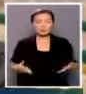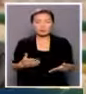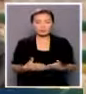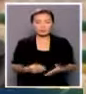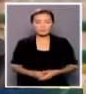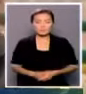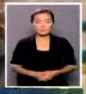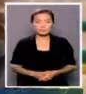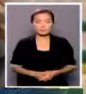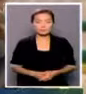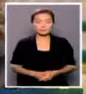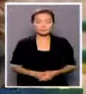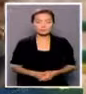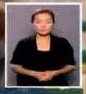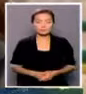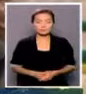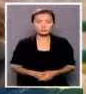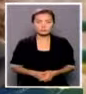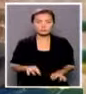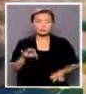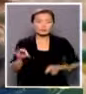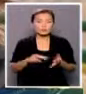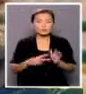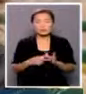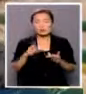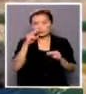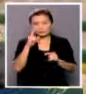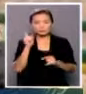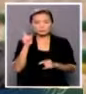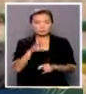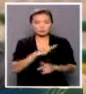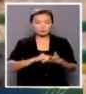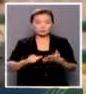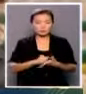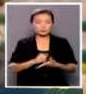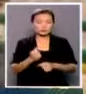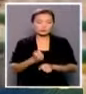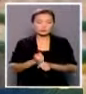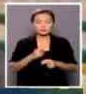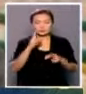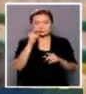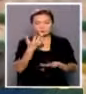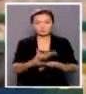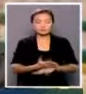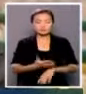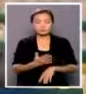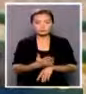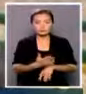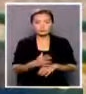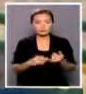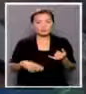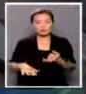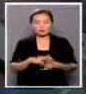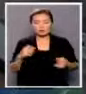жөндейді? Оны енді алдағы уақытта жобалау сметалық құжаттар жасалықталып, құжаттамалар содан кейін белгілі